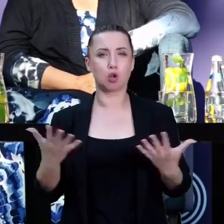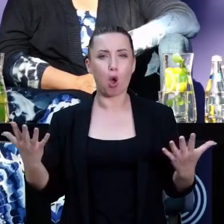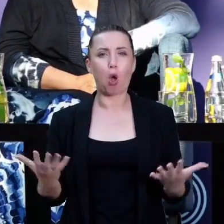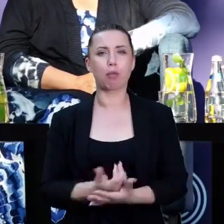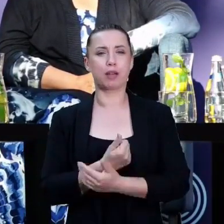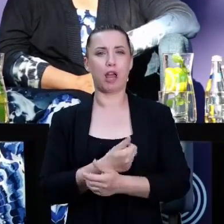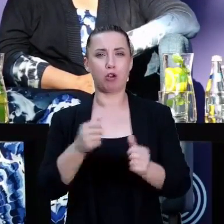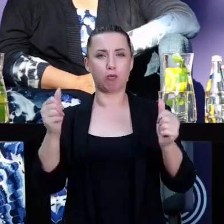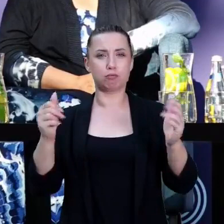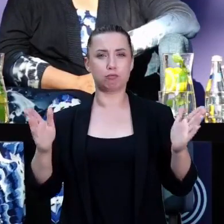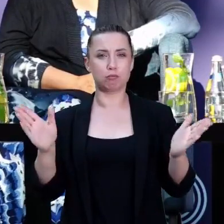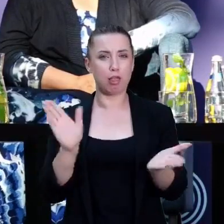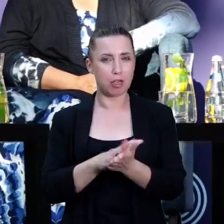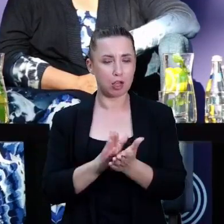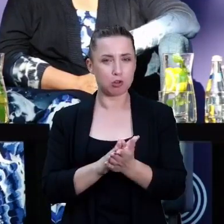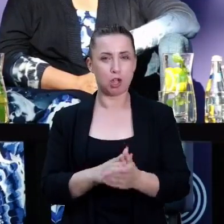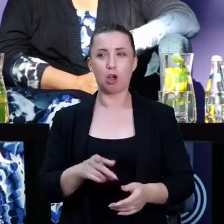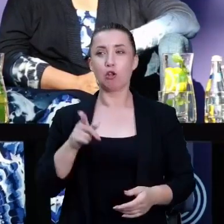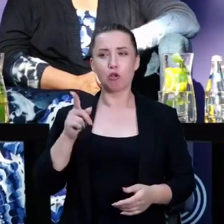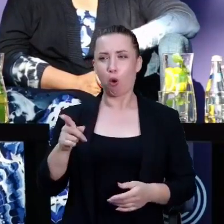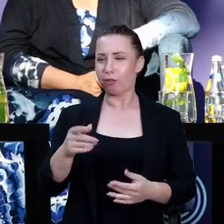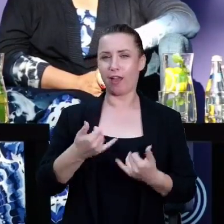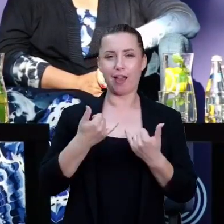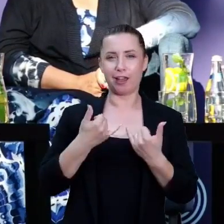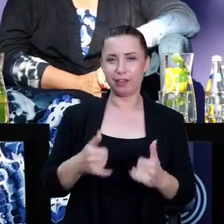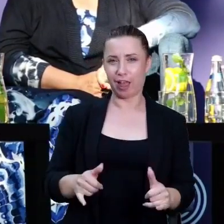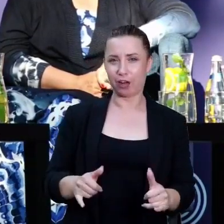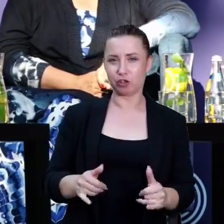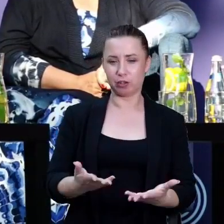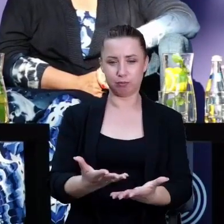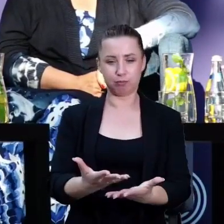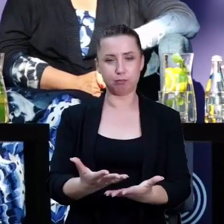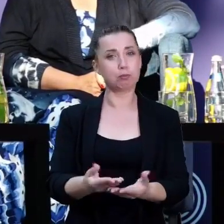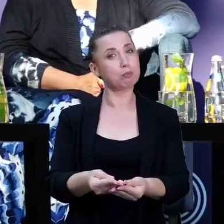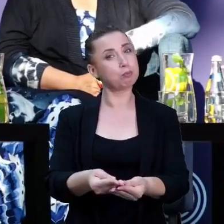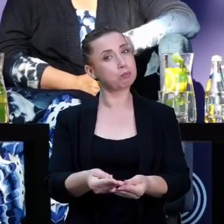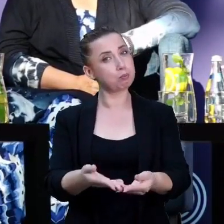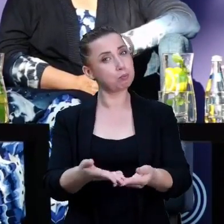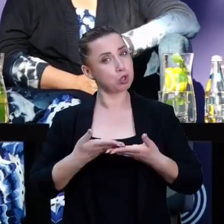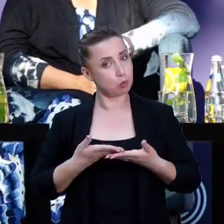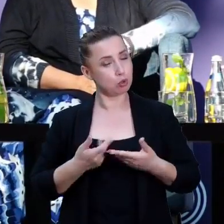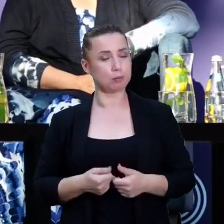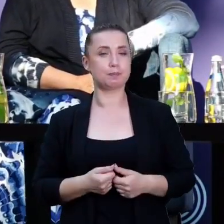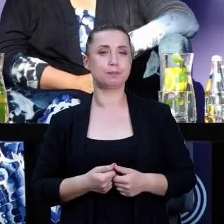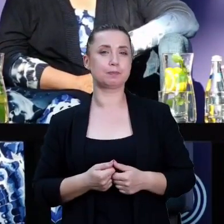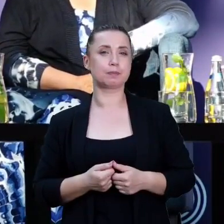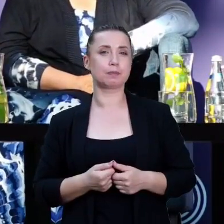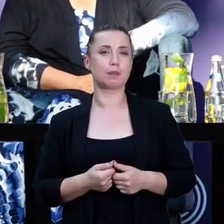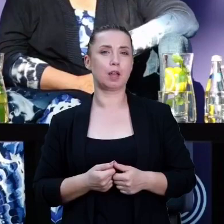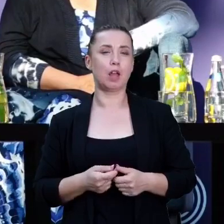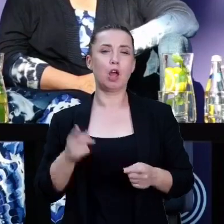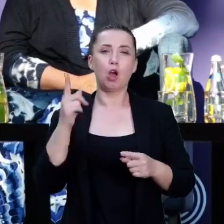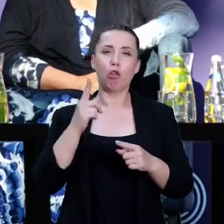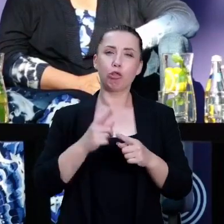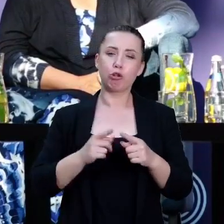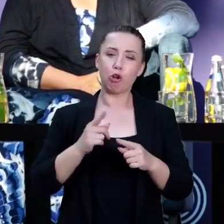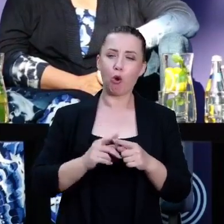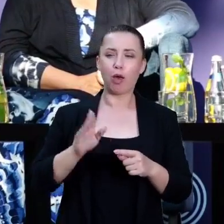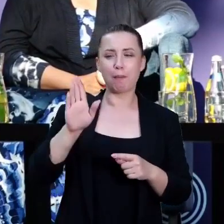nagrody, prawda, to zauważyłam, że zupełnie inaczej je przyjmują, że właśnie jest w tym jakiś